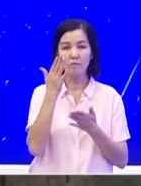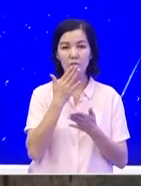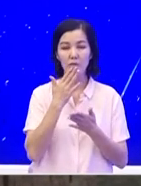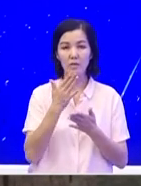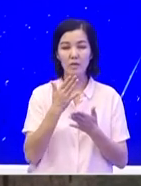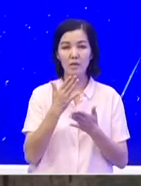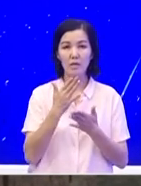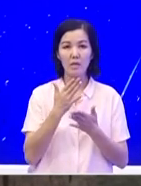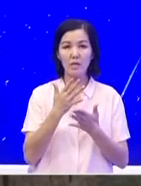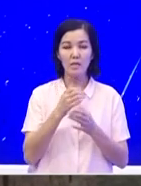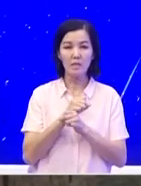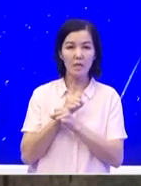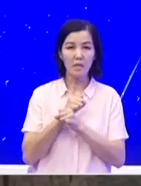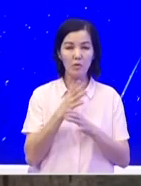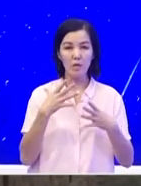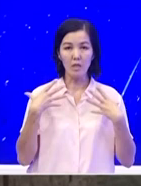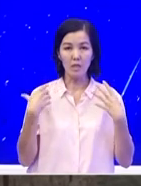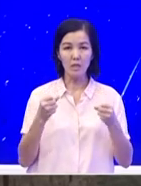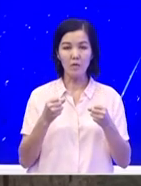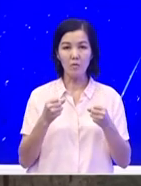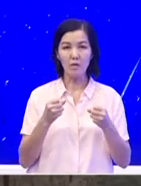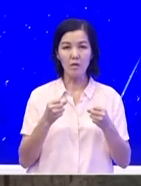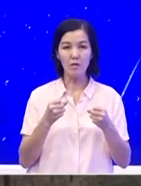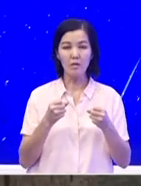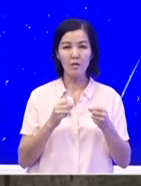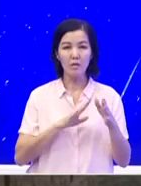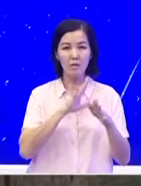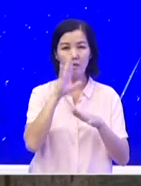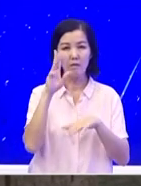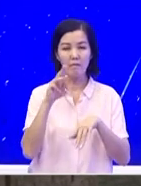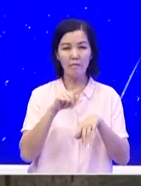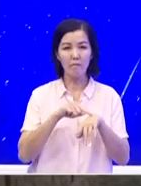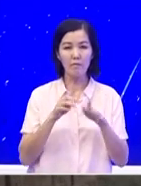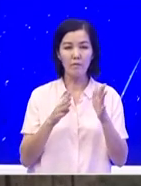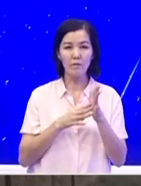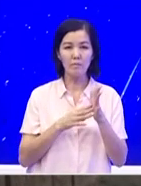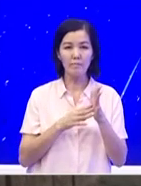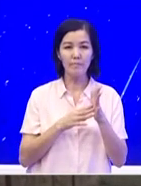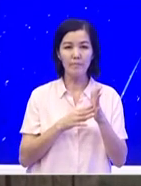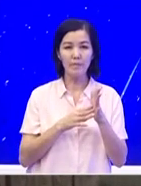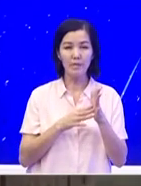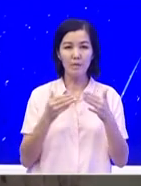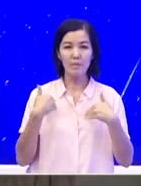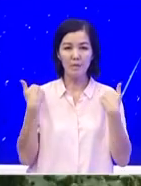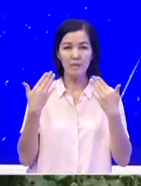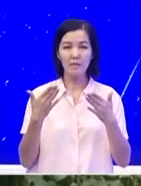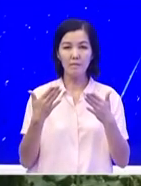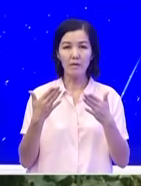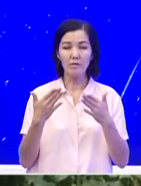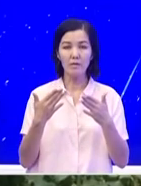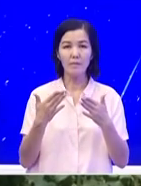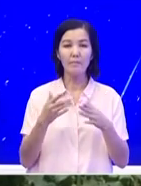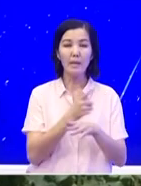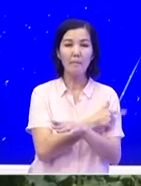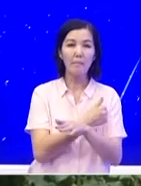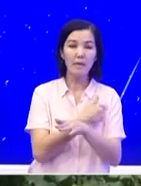«Денсалог», где, отработав смену восьмичасовую, врачи, медсестры, санитарки доставляются в этот санаторий. Медики из